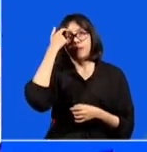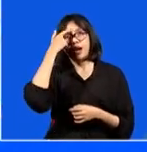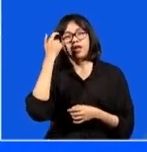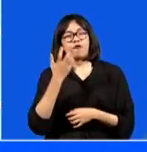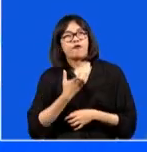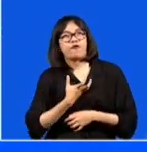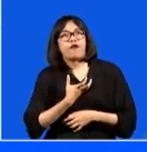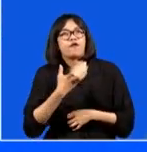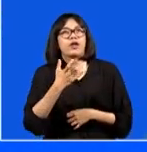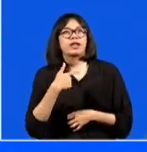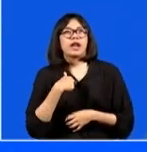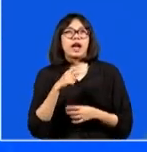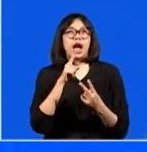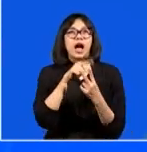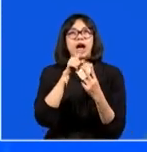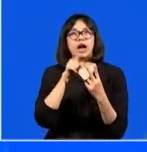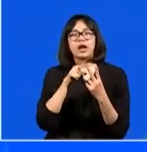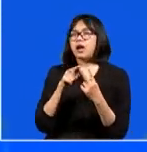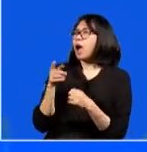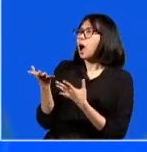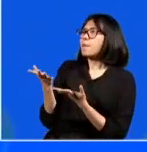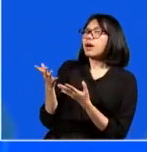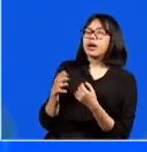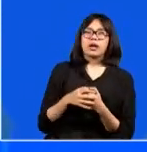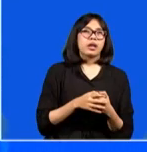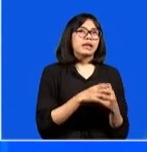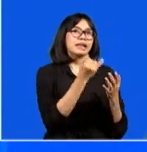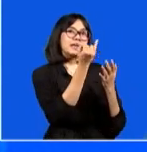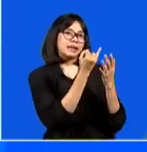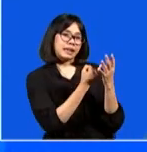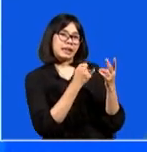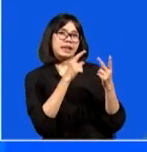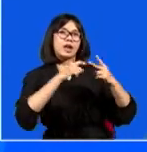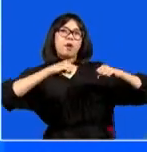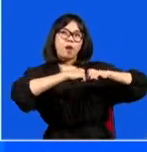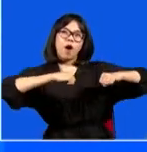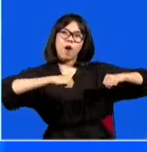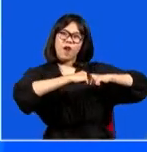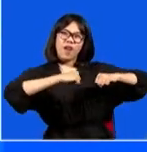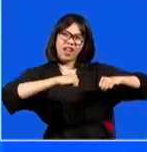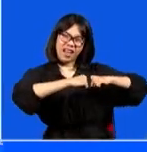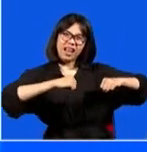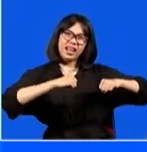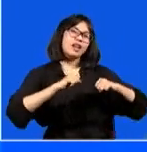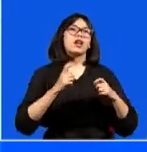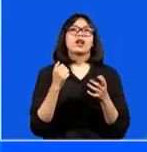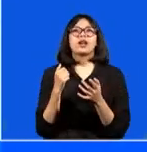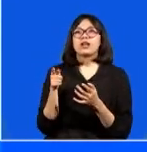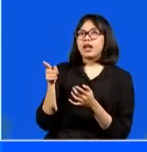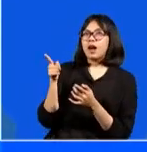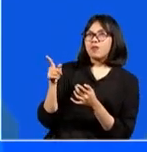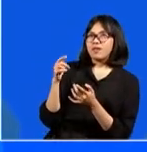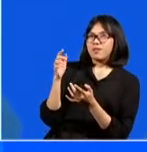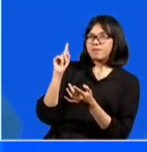sekolah itu sebenarnya ada dua Apa itu ada seni dan juga olahraga ya jadi Walaupun memang kita